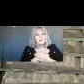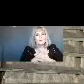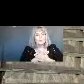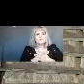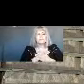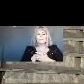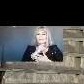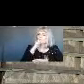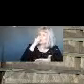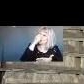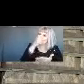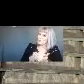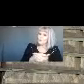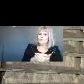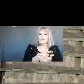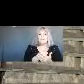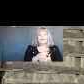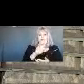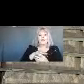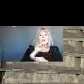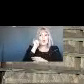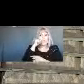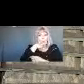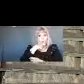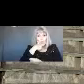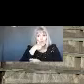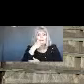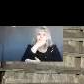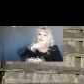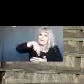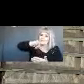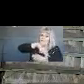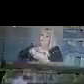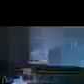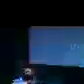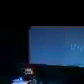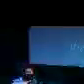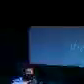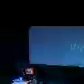ons regtig kan lewe. Môre dans jy weer.